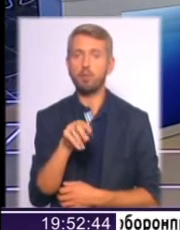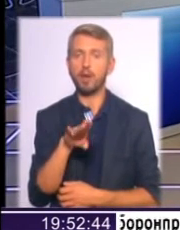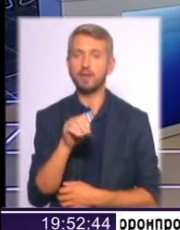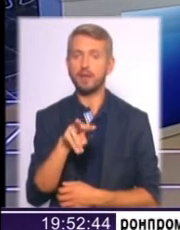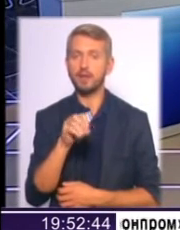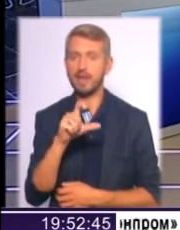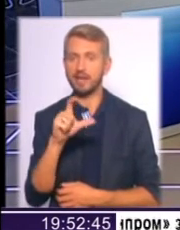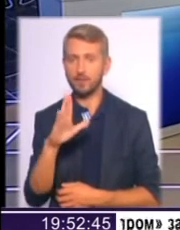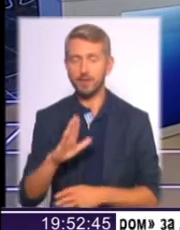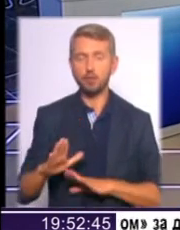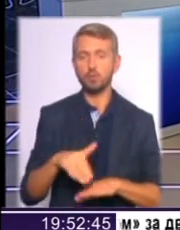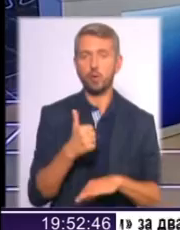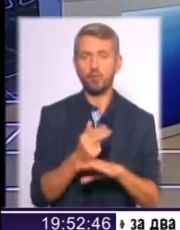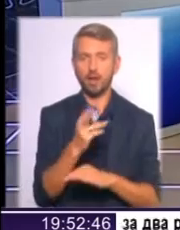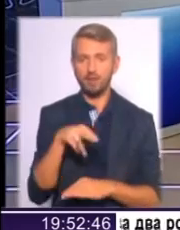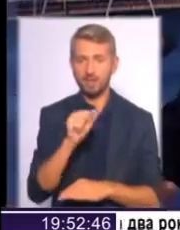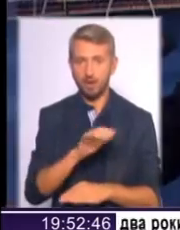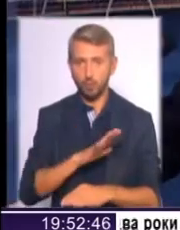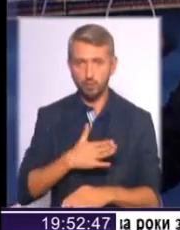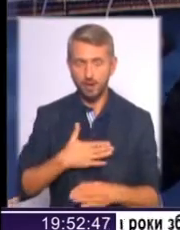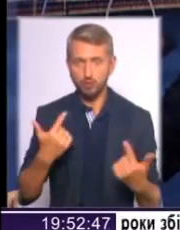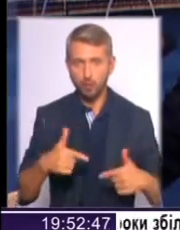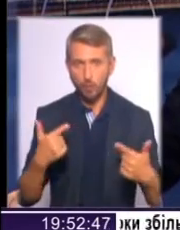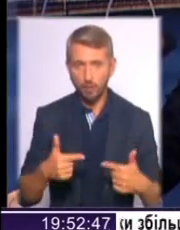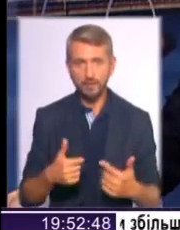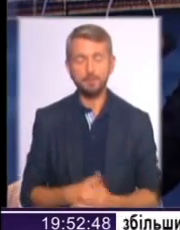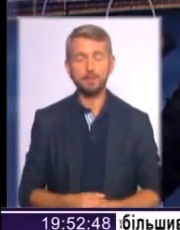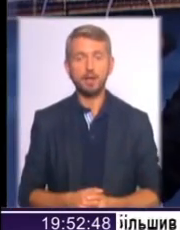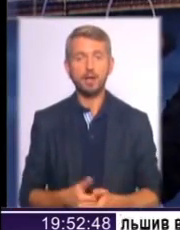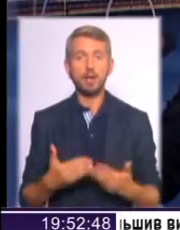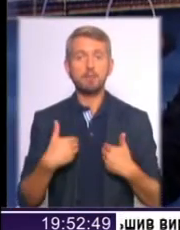Київської міської державної адміністрації, був гостем нашої передачі. Для вас працював ведучий